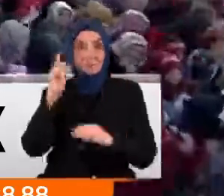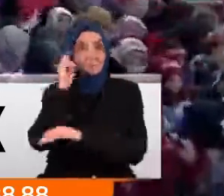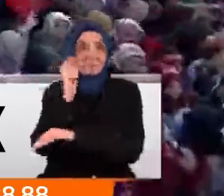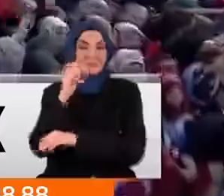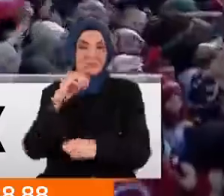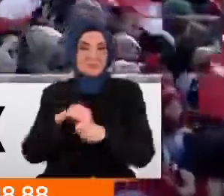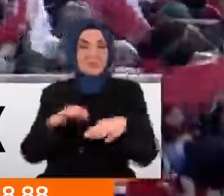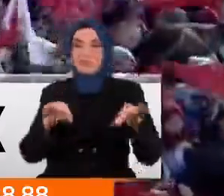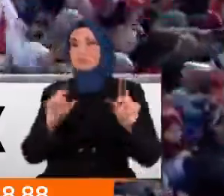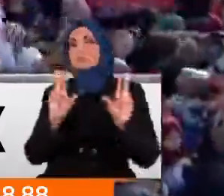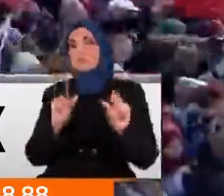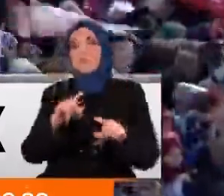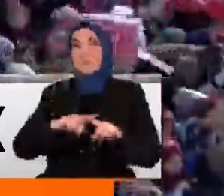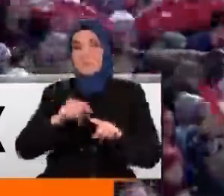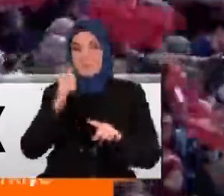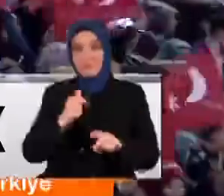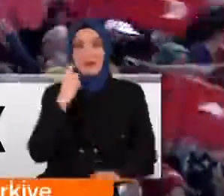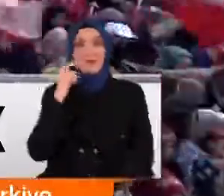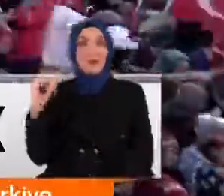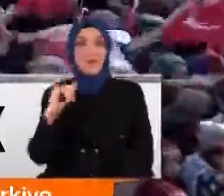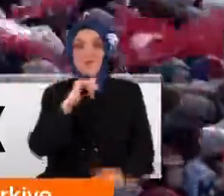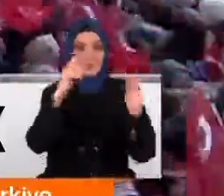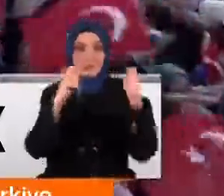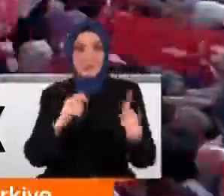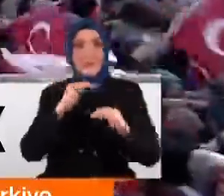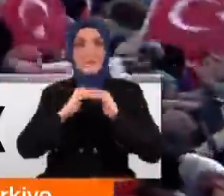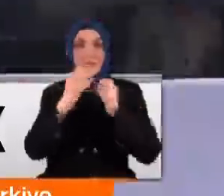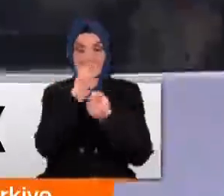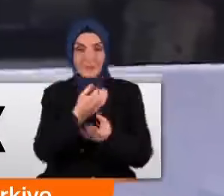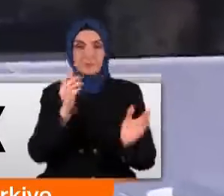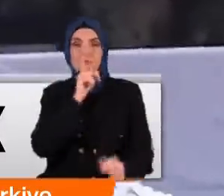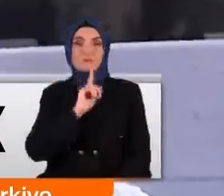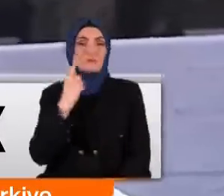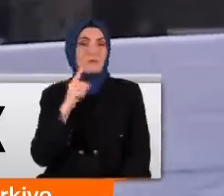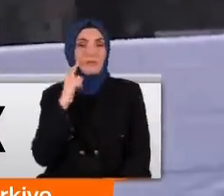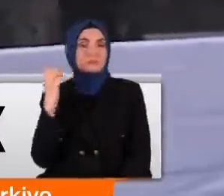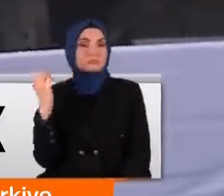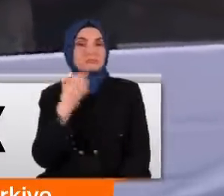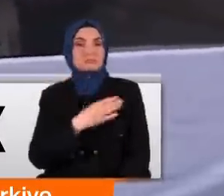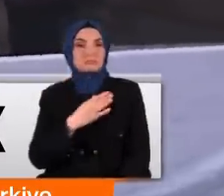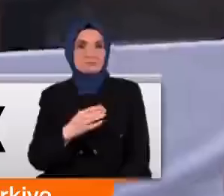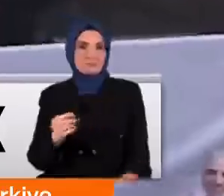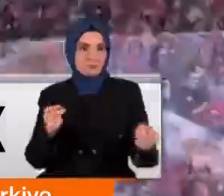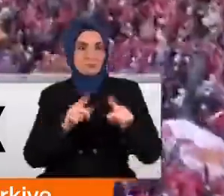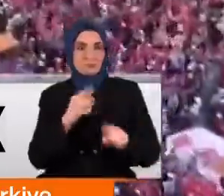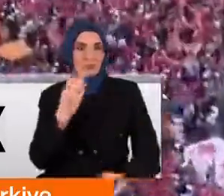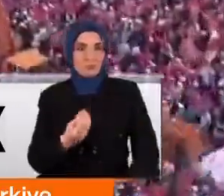günü Atatürk Havalimanı Millet Bahçesi'nde yüz binler bir araya gelecek. Anadolu'nun yiğit evladı,